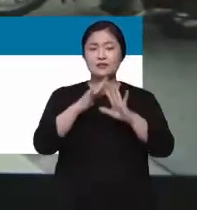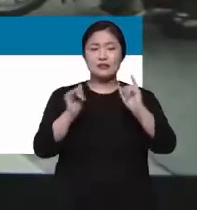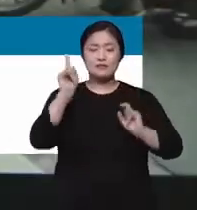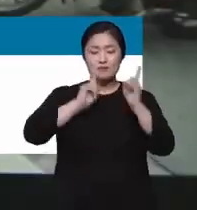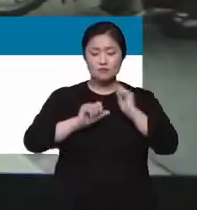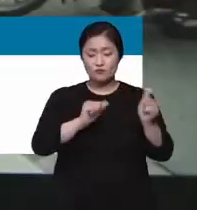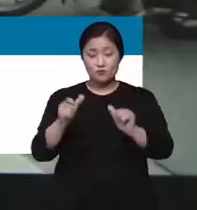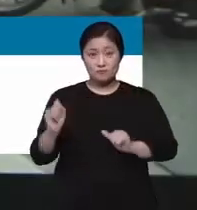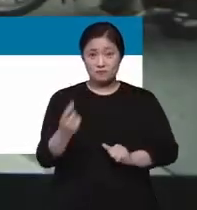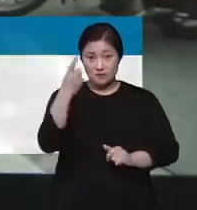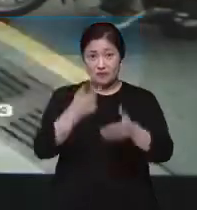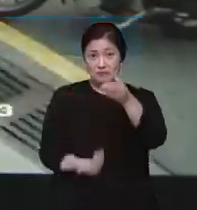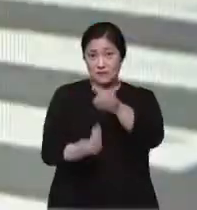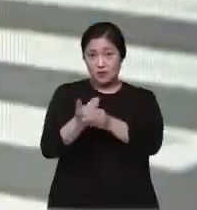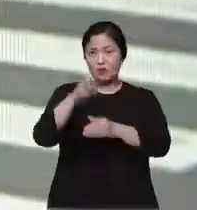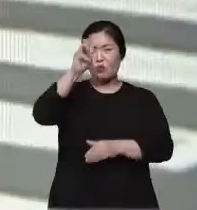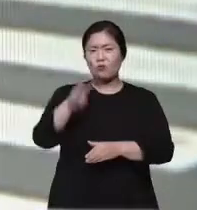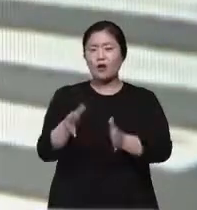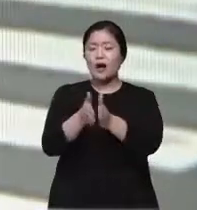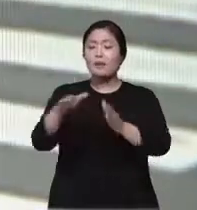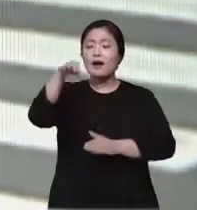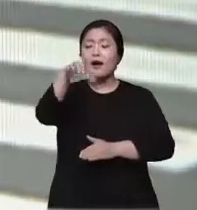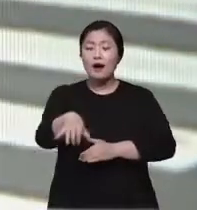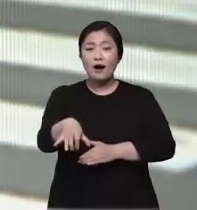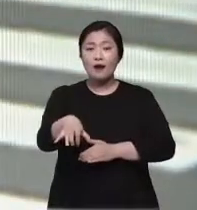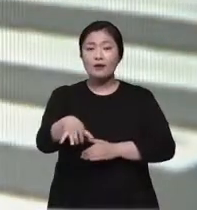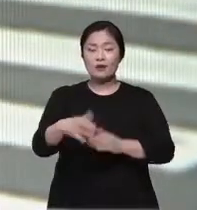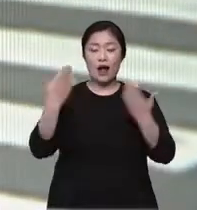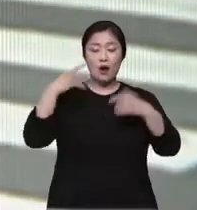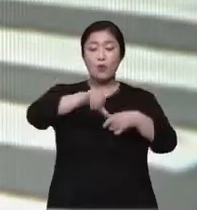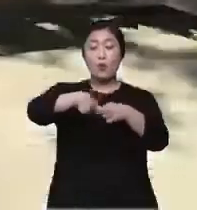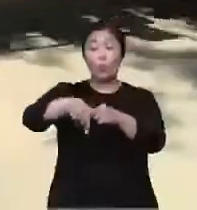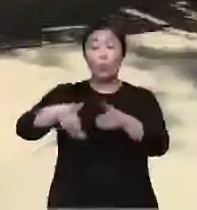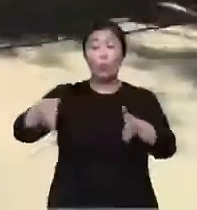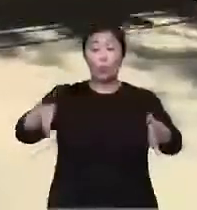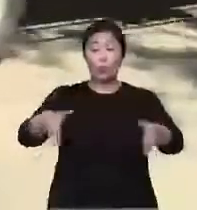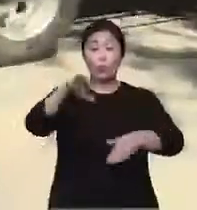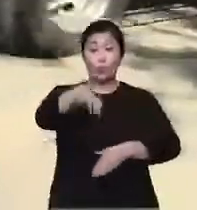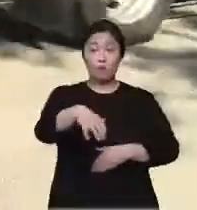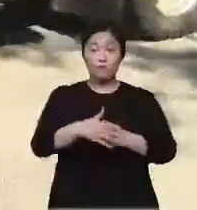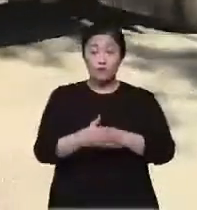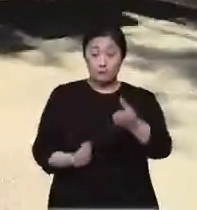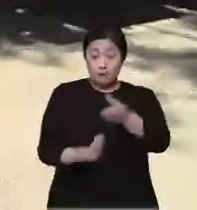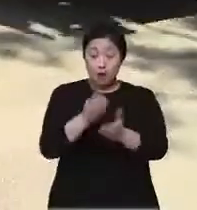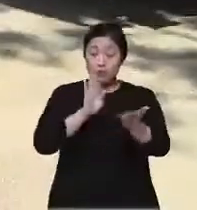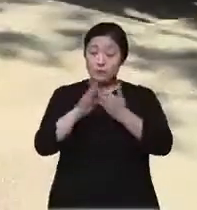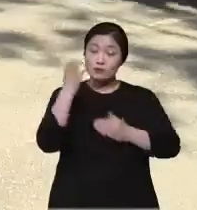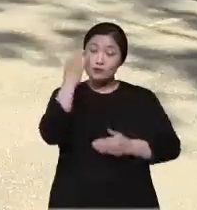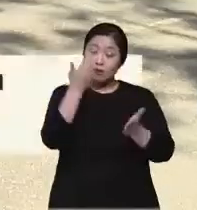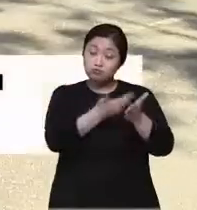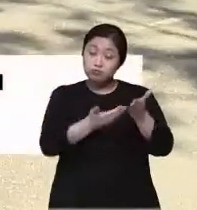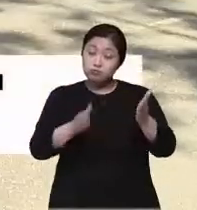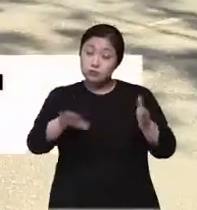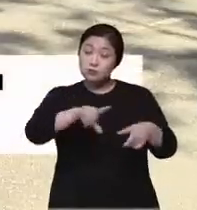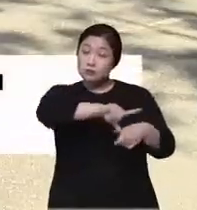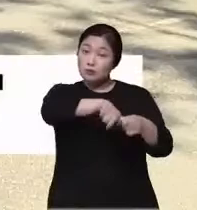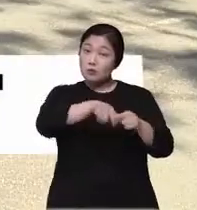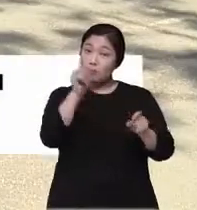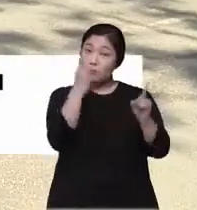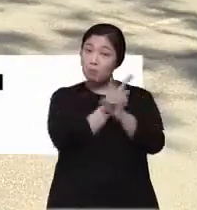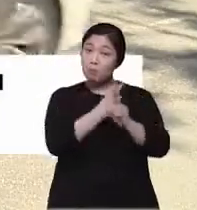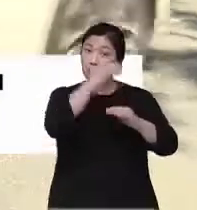사상자가 발생한 광주의 한 아파트 단지 앞 스쿨존 입니다 사고 이후 4개월 현장은 어떻게